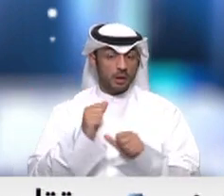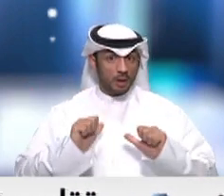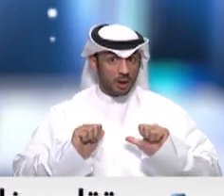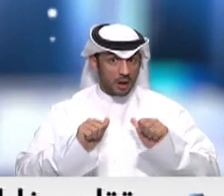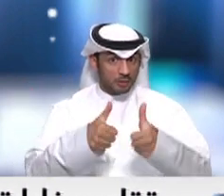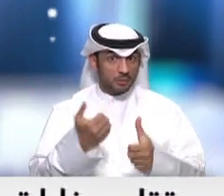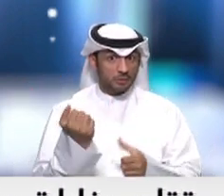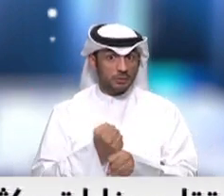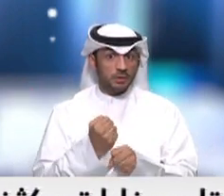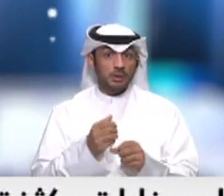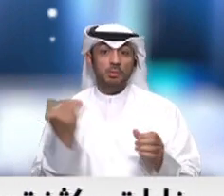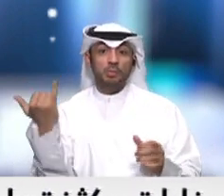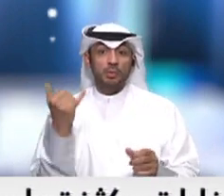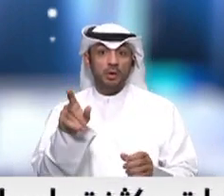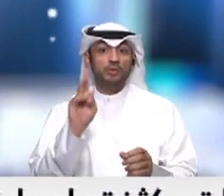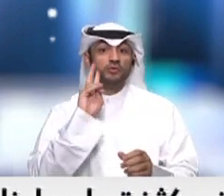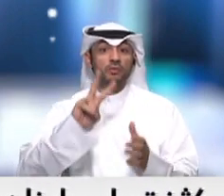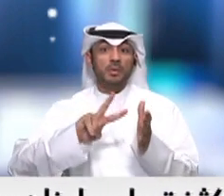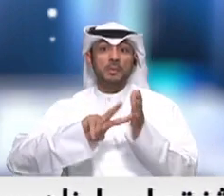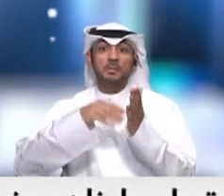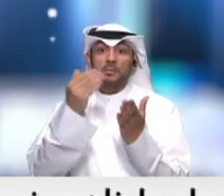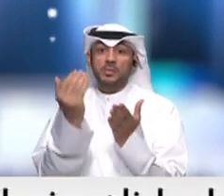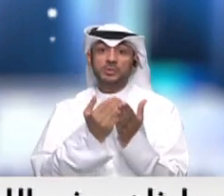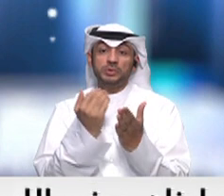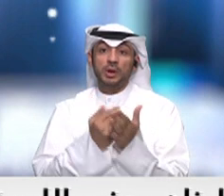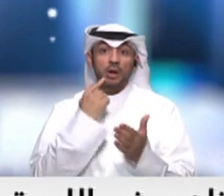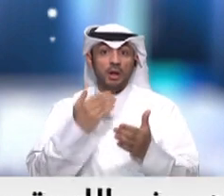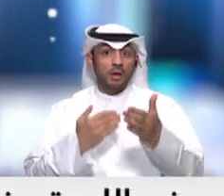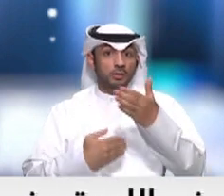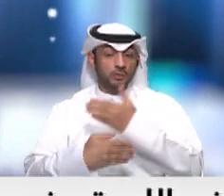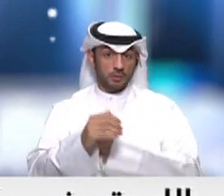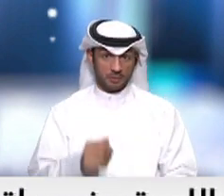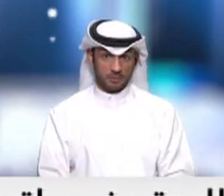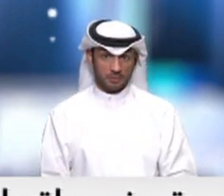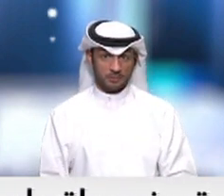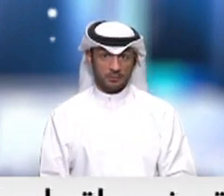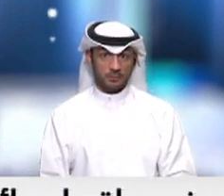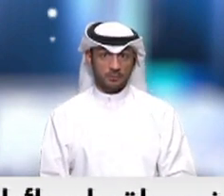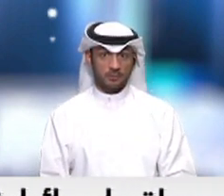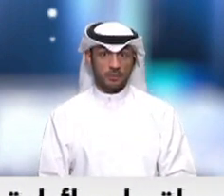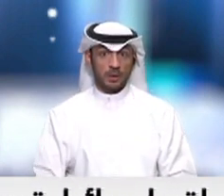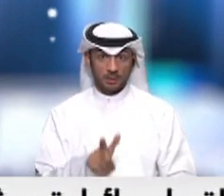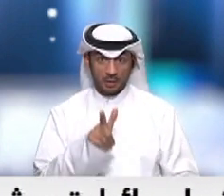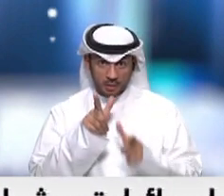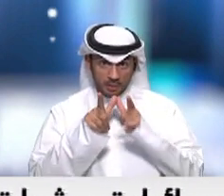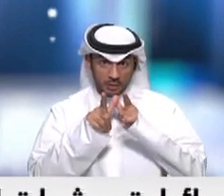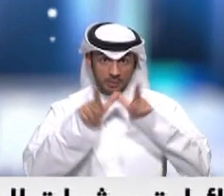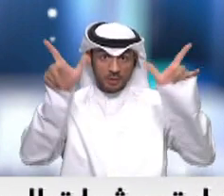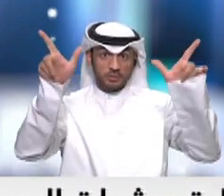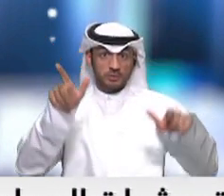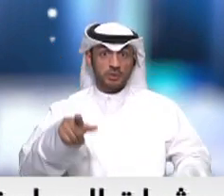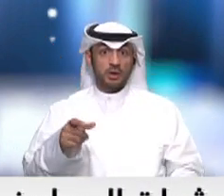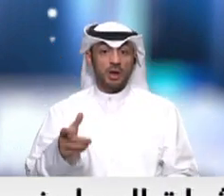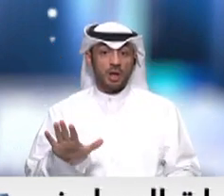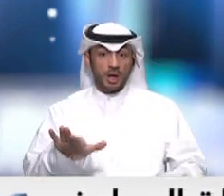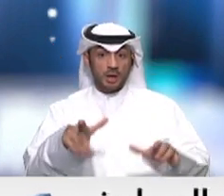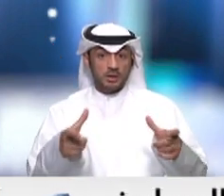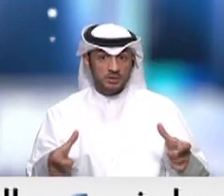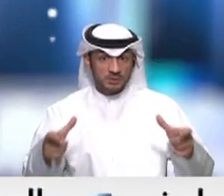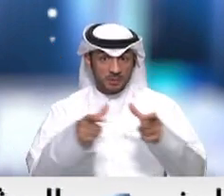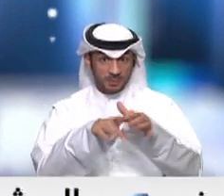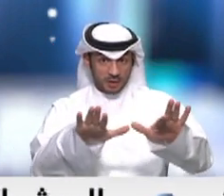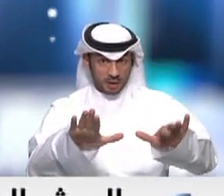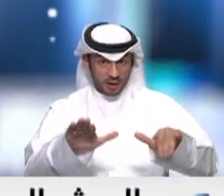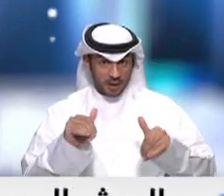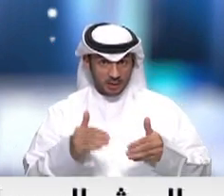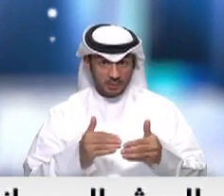المرجوة لتنفيذ مشاريع الدولة التنموية. جاء ذلك في تصريح أدلت به عقب اجتماع